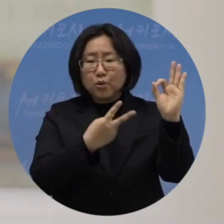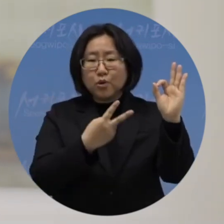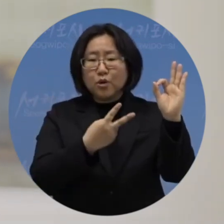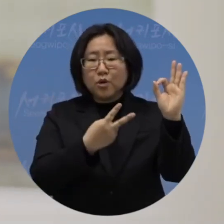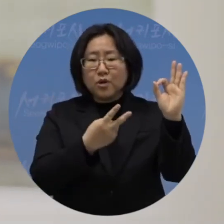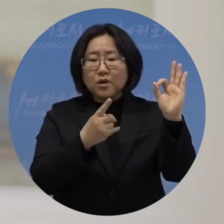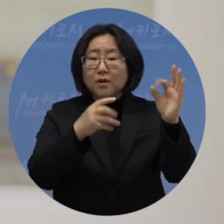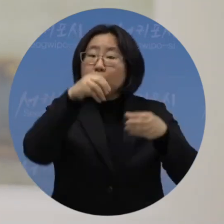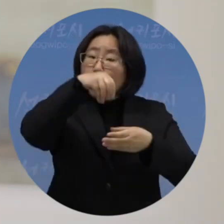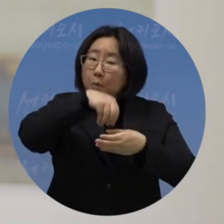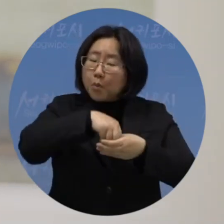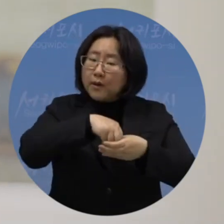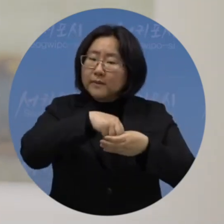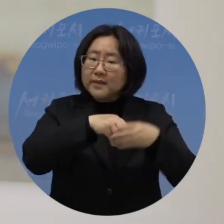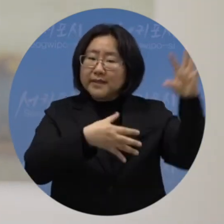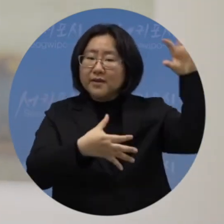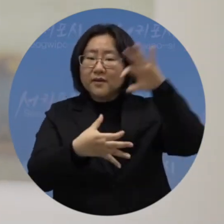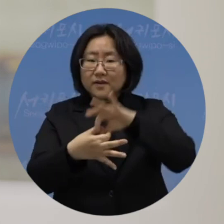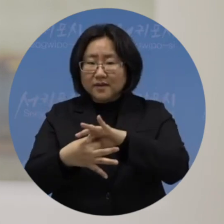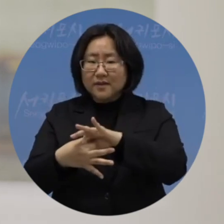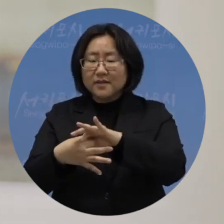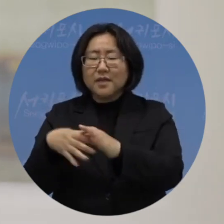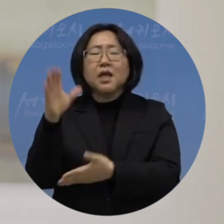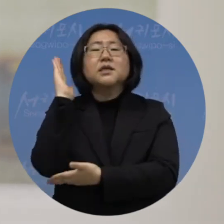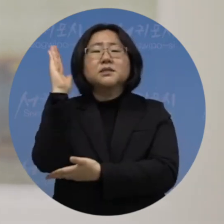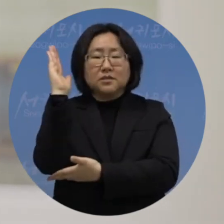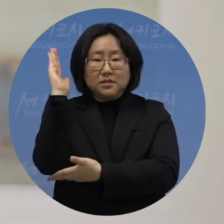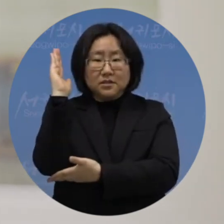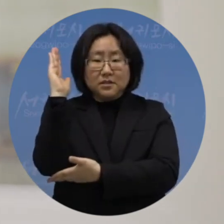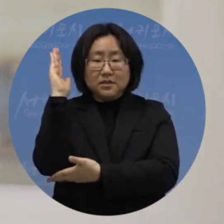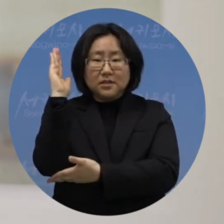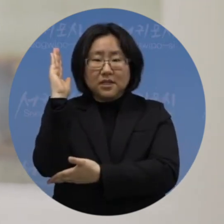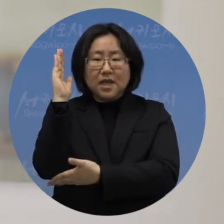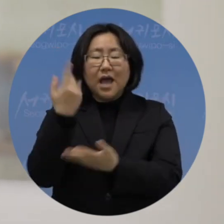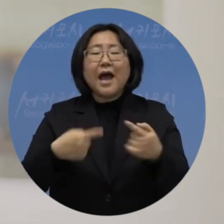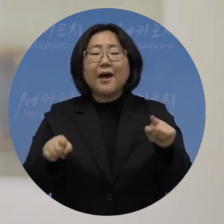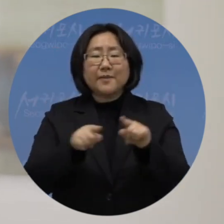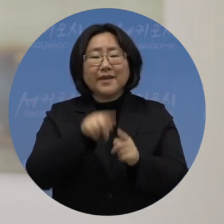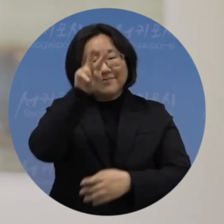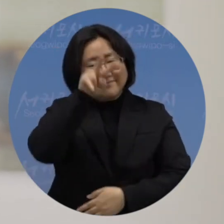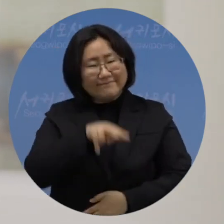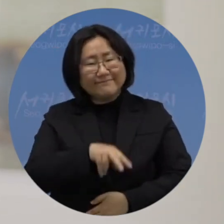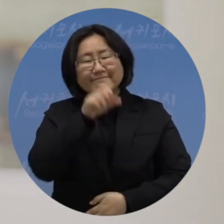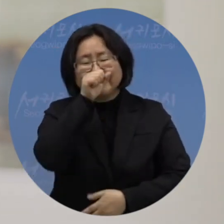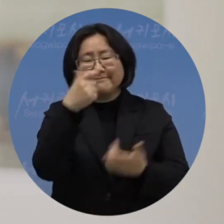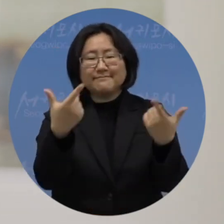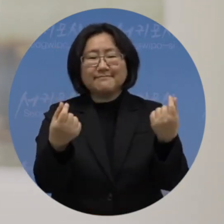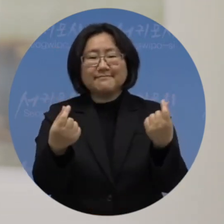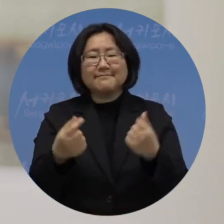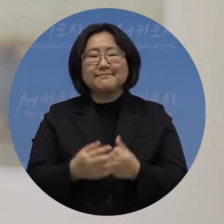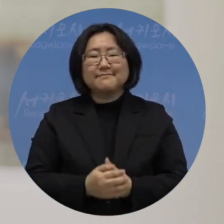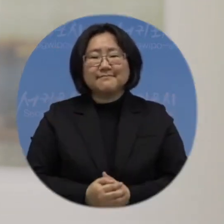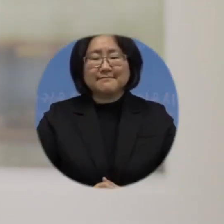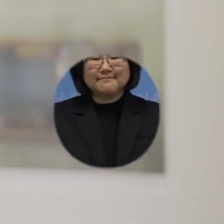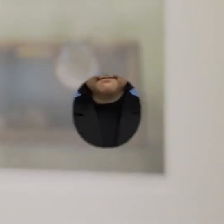작품과 그 이어진 연결된 그런 스토리도 함께 읽으시면 좋을 것 같습니다.